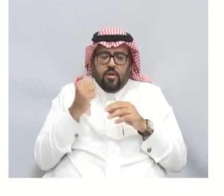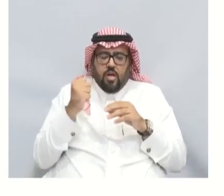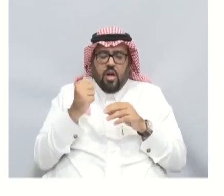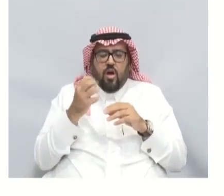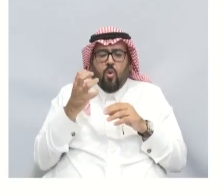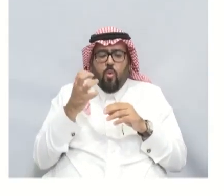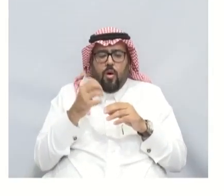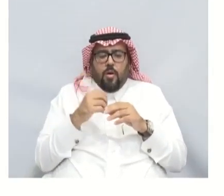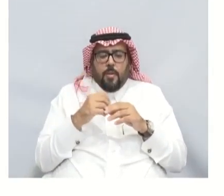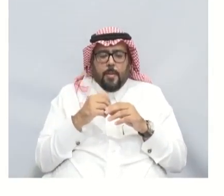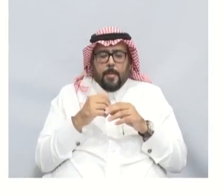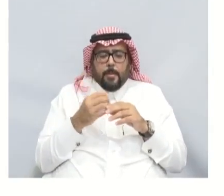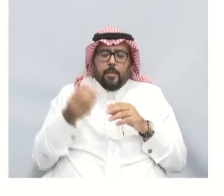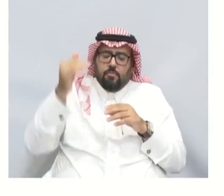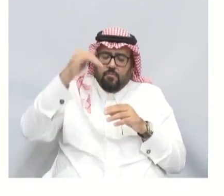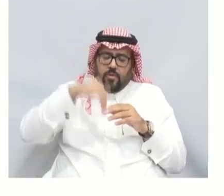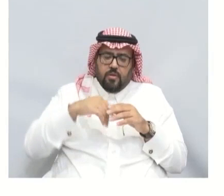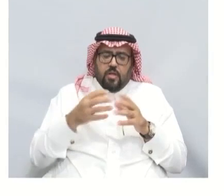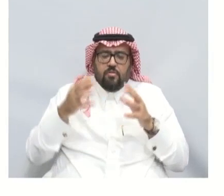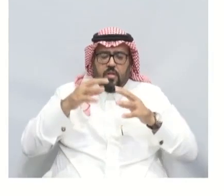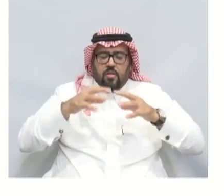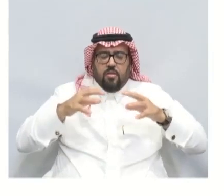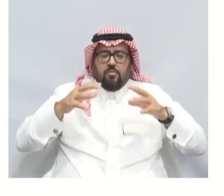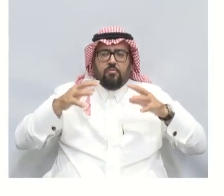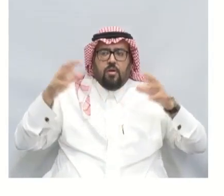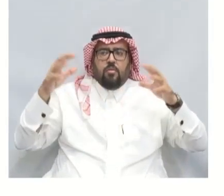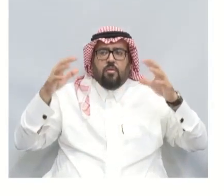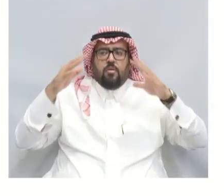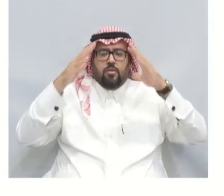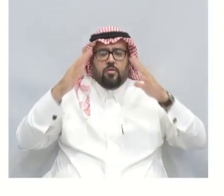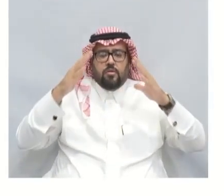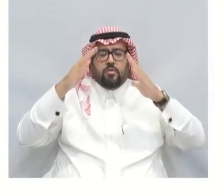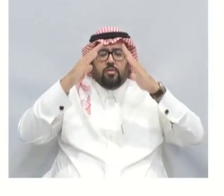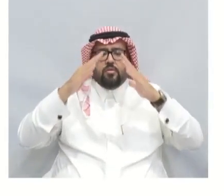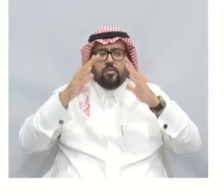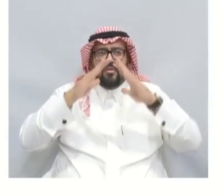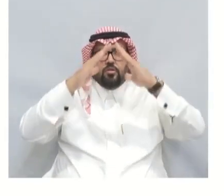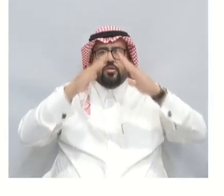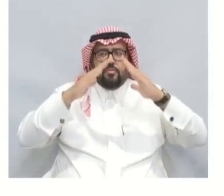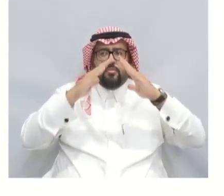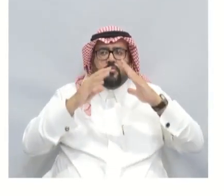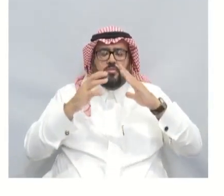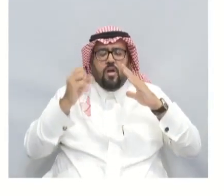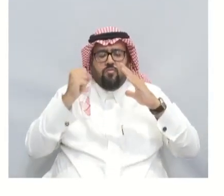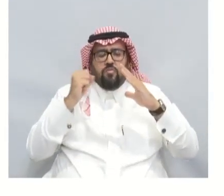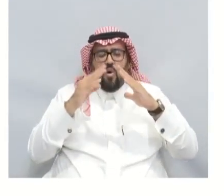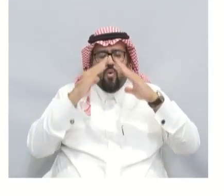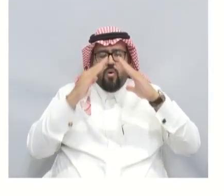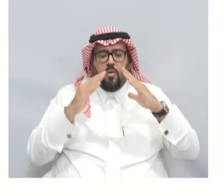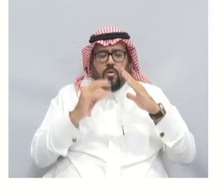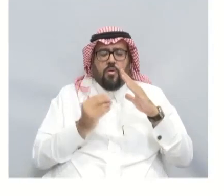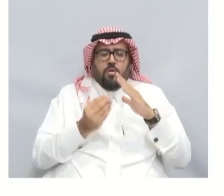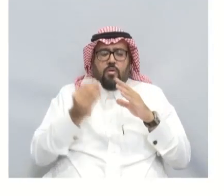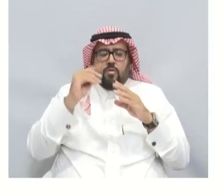صلبة، رجعت تراكمت على هذا الجبل وحضاضتني جبل حاد